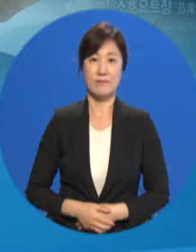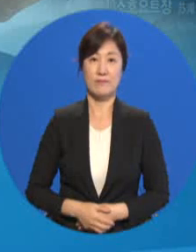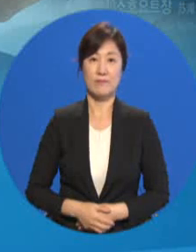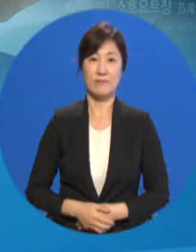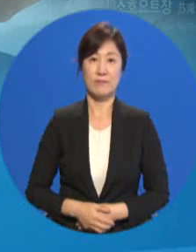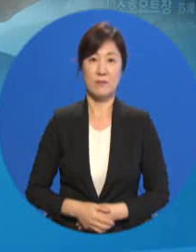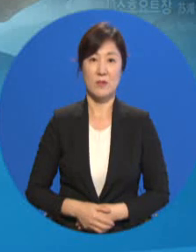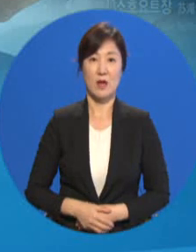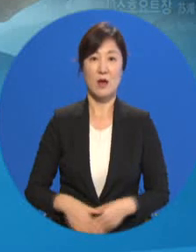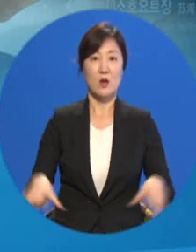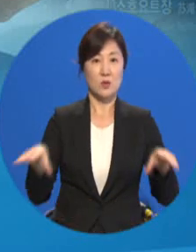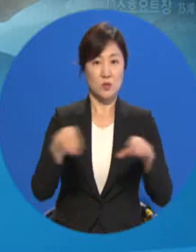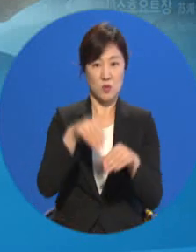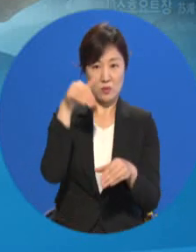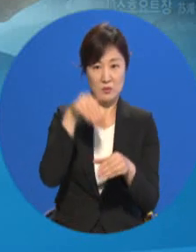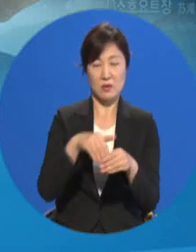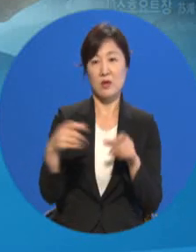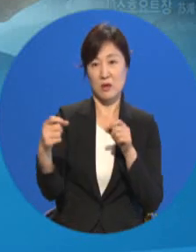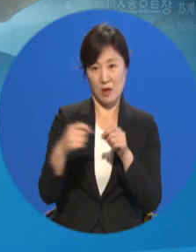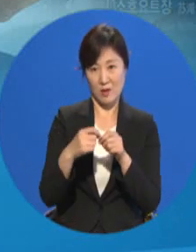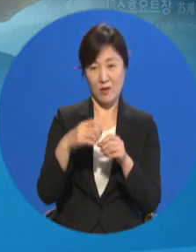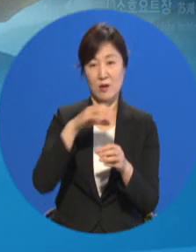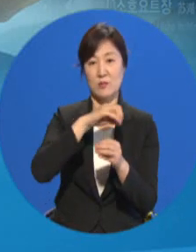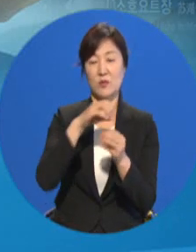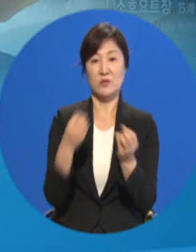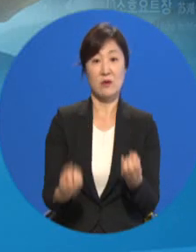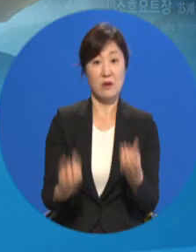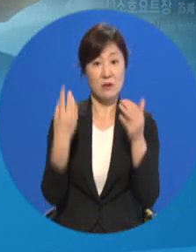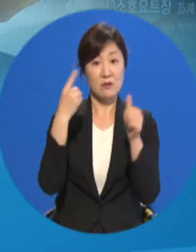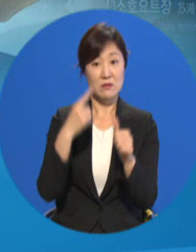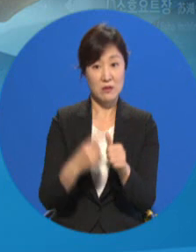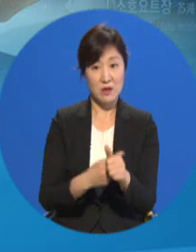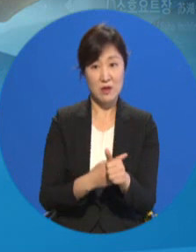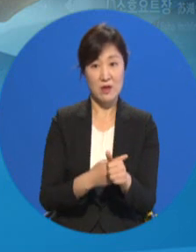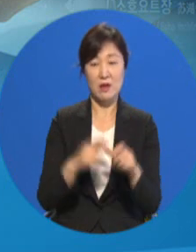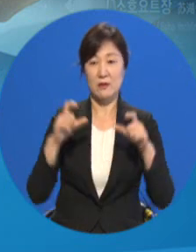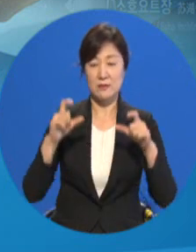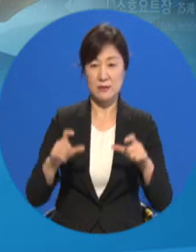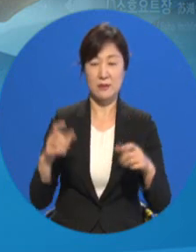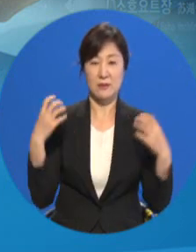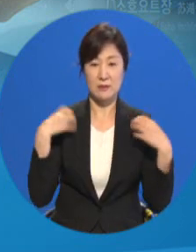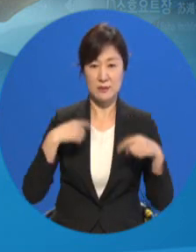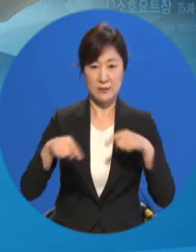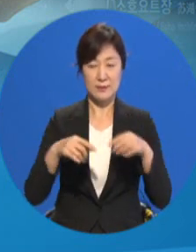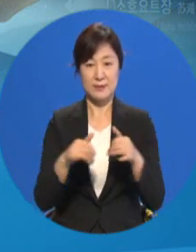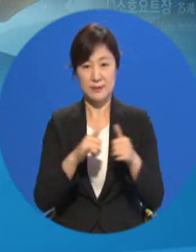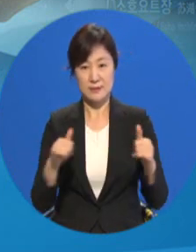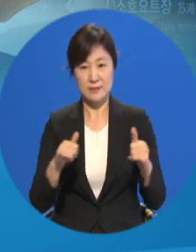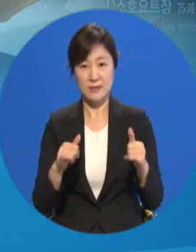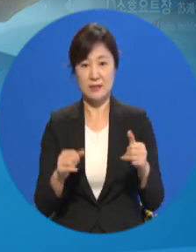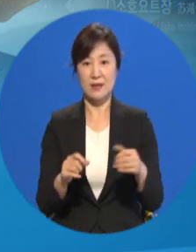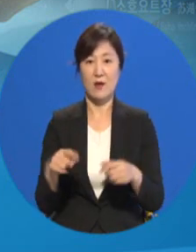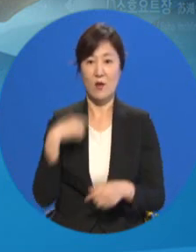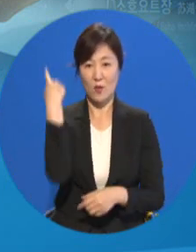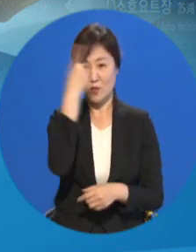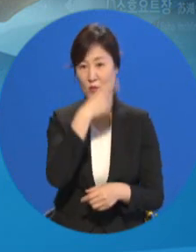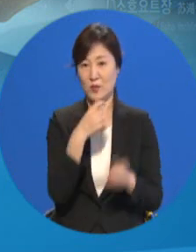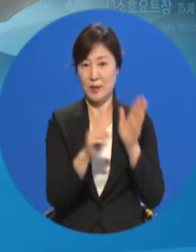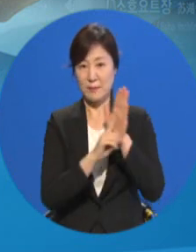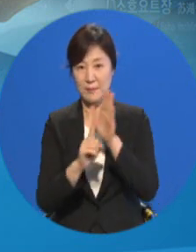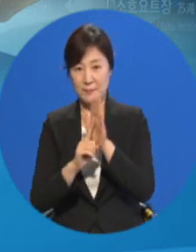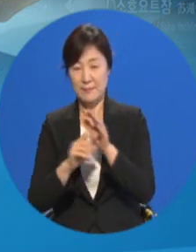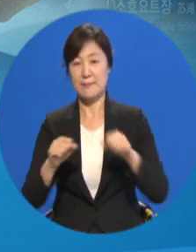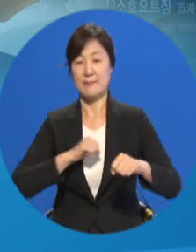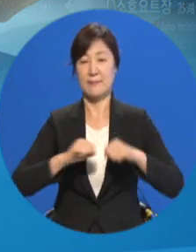총선이 얼마 남지 않은 명절인 탓에 지역 정치권의 민심잡기 와 얼굴 알리기 경쟁이 그 어느 때보다 치열합니다